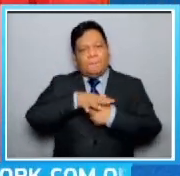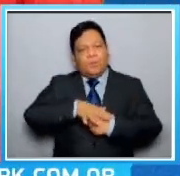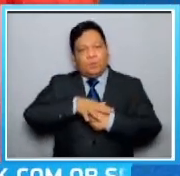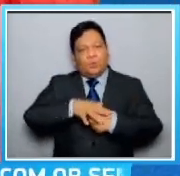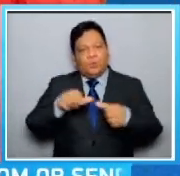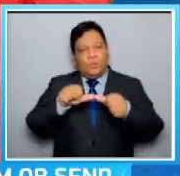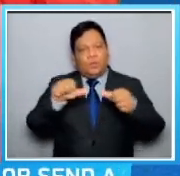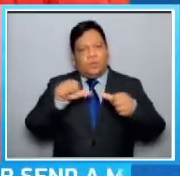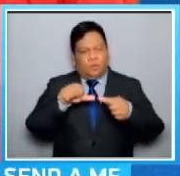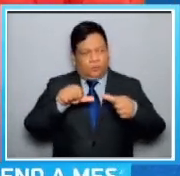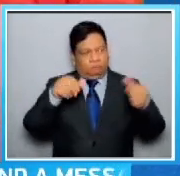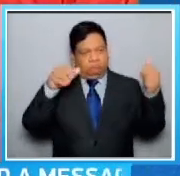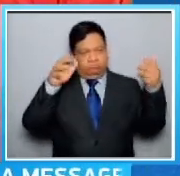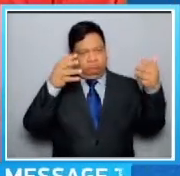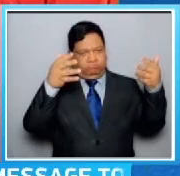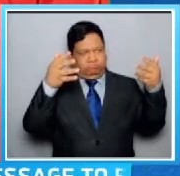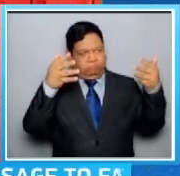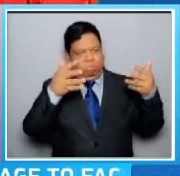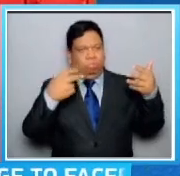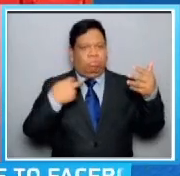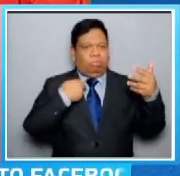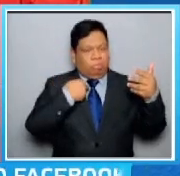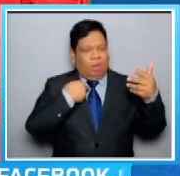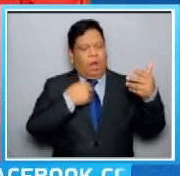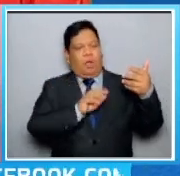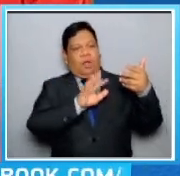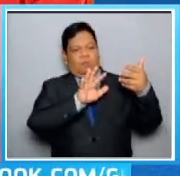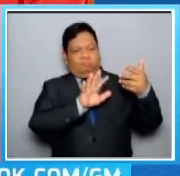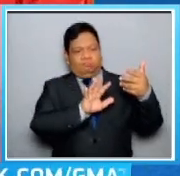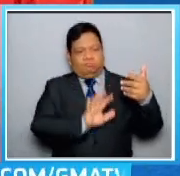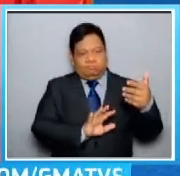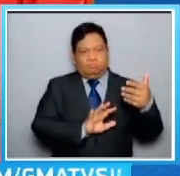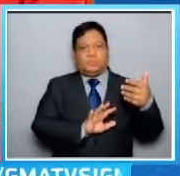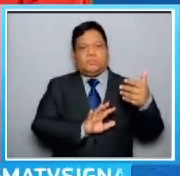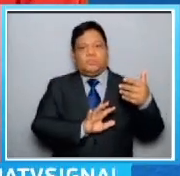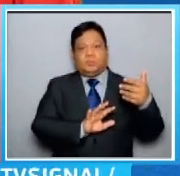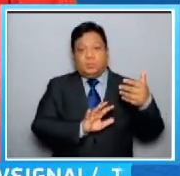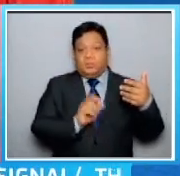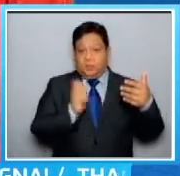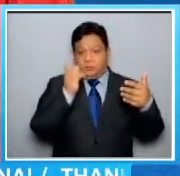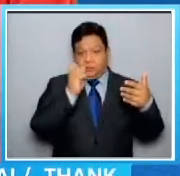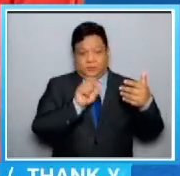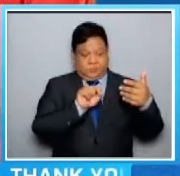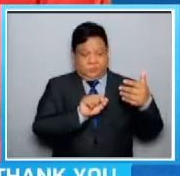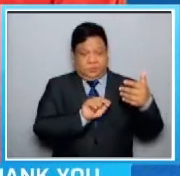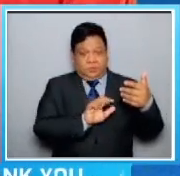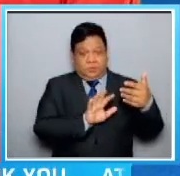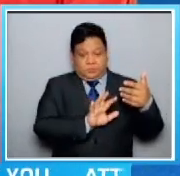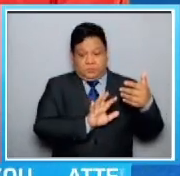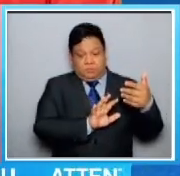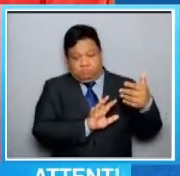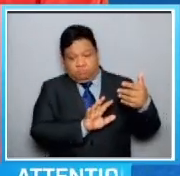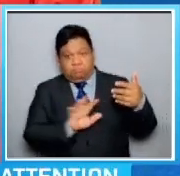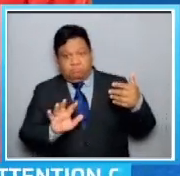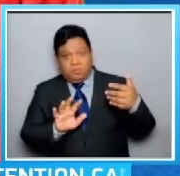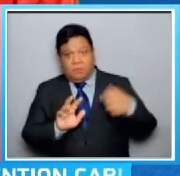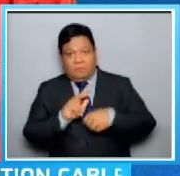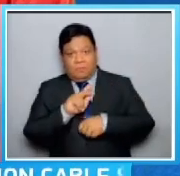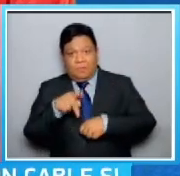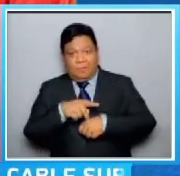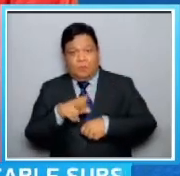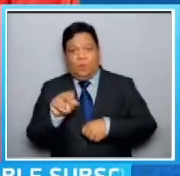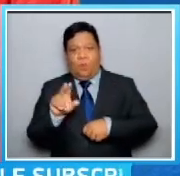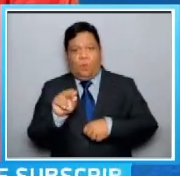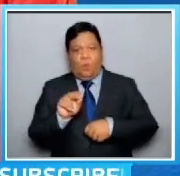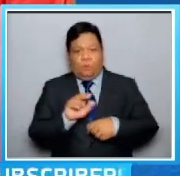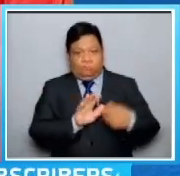o harang niya para pumunta siya ng Japan. At kung titingnan natin yung track niya, hindi yan tatama sa kalupaan dahil imbis na tumuloy-tuloy yan sa